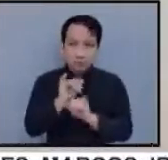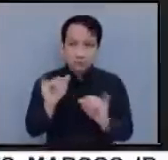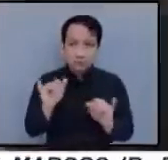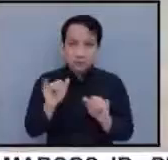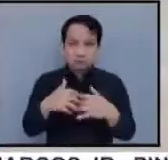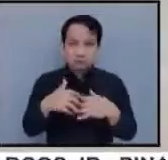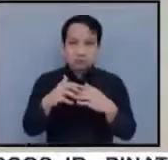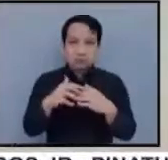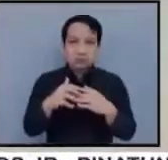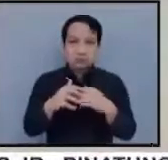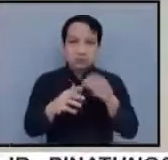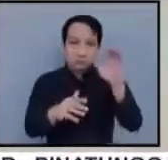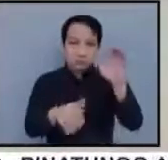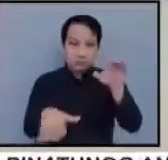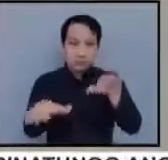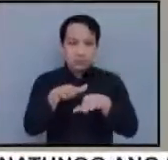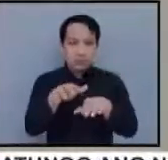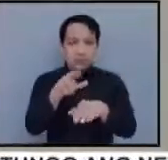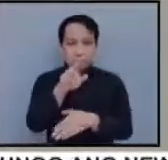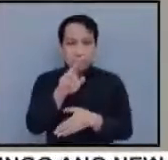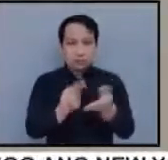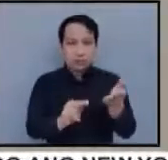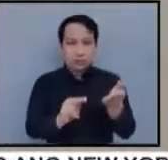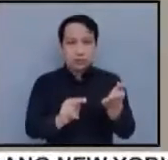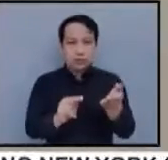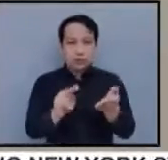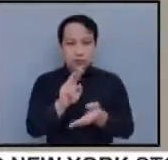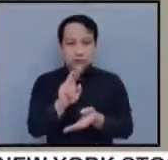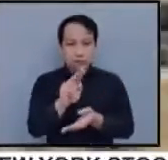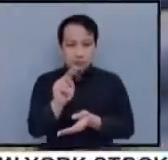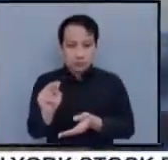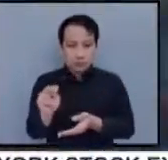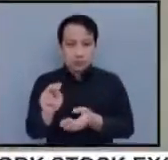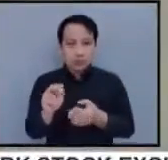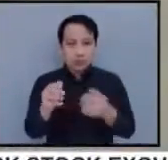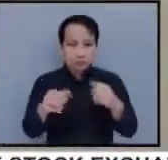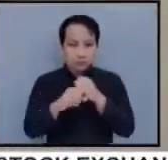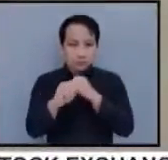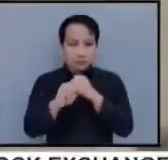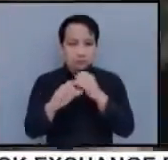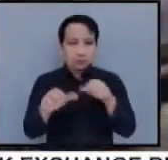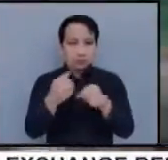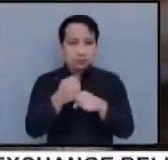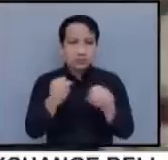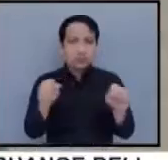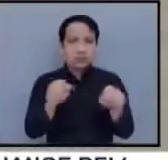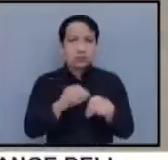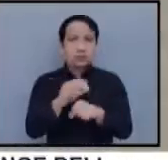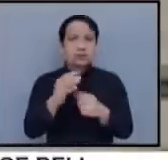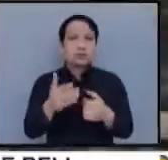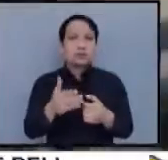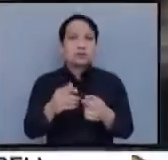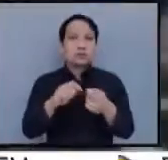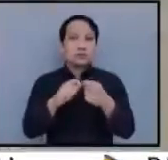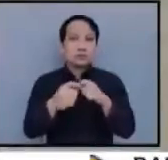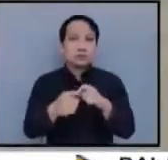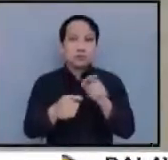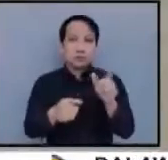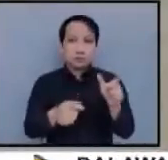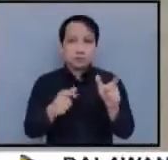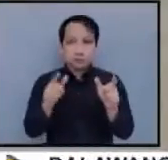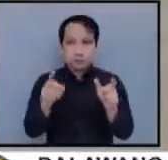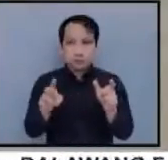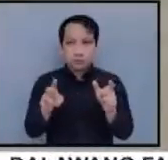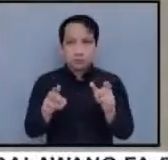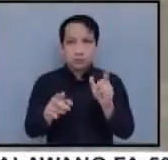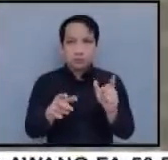pag-apila niya sa lahat ng UN member states sa suportahan ang kandidatura ng Pilipinas sa Security Council para sa termino mula 2027 hanggang